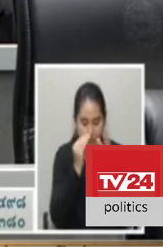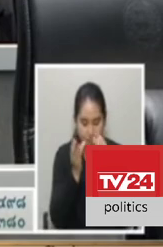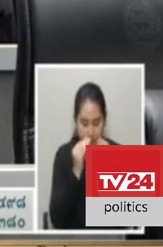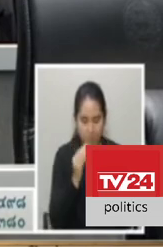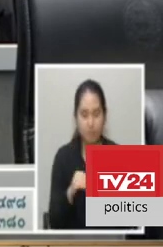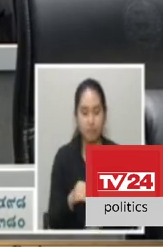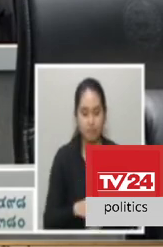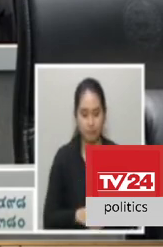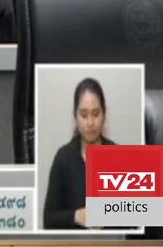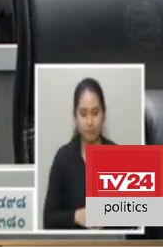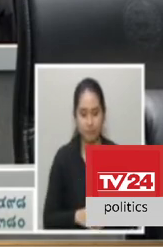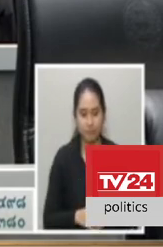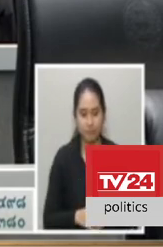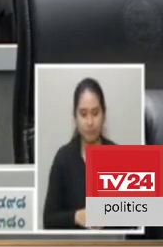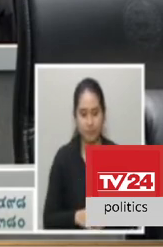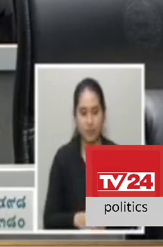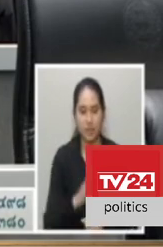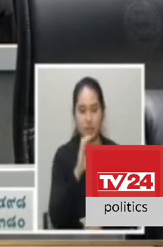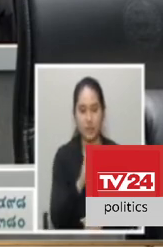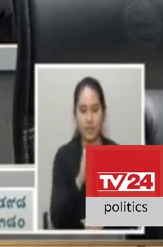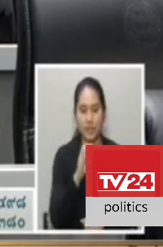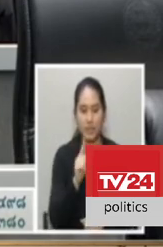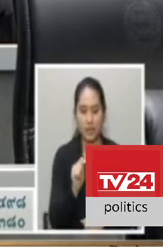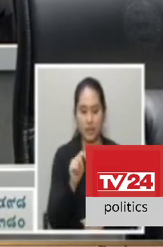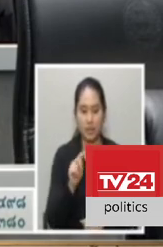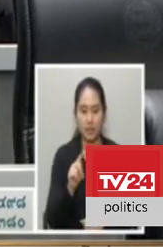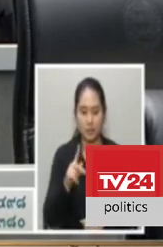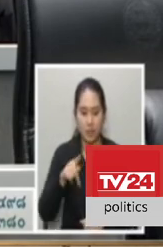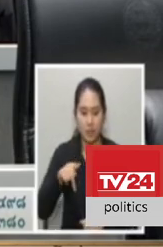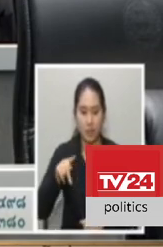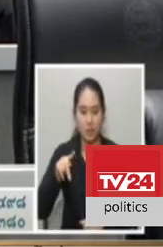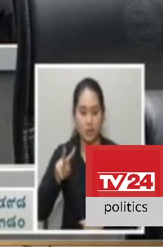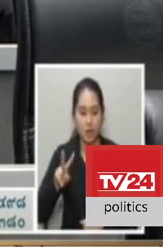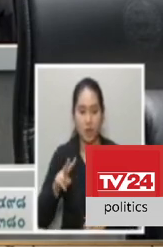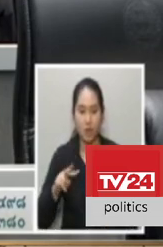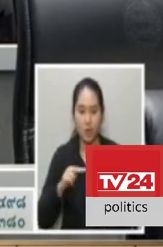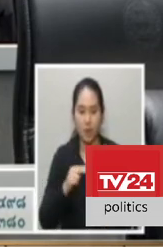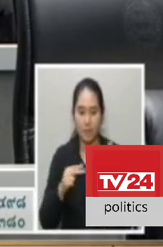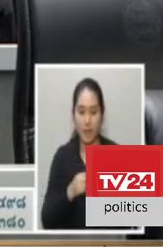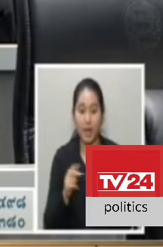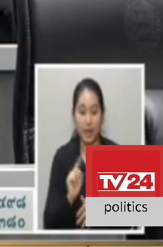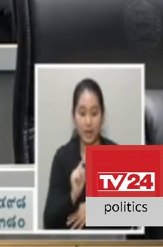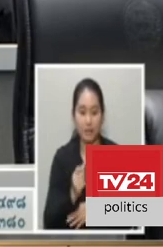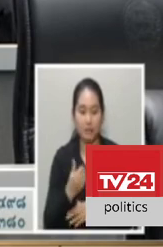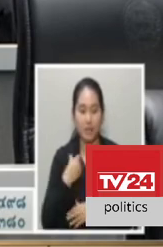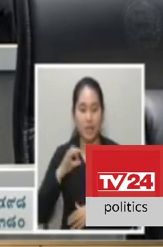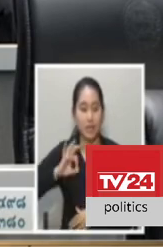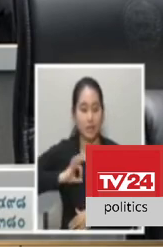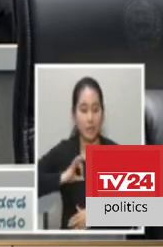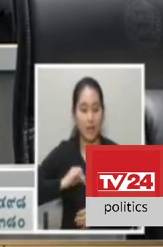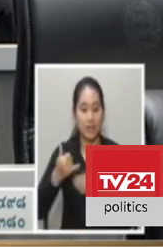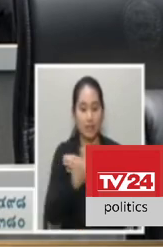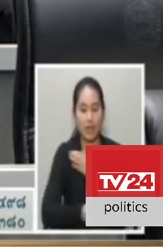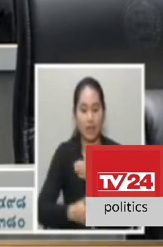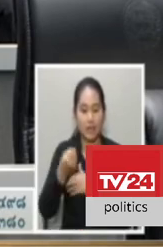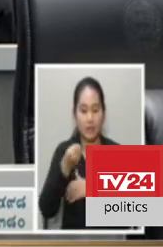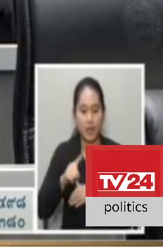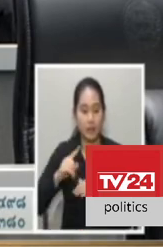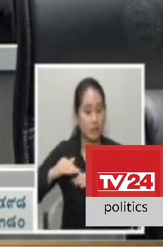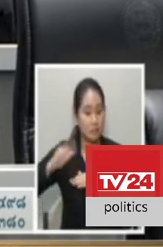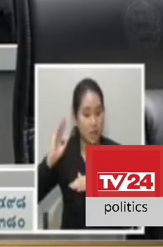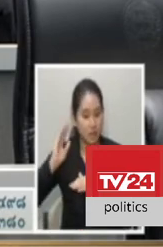ยู่ซึ่ง CPTPP เป็นความตกลงที่มีมาตรฐานที่สูงค่ะมีสมาชิกมากกว่า11ประเทศ